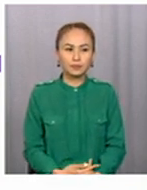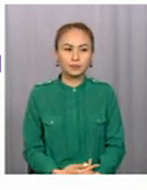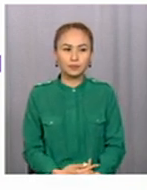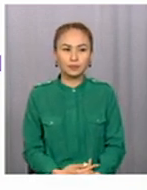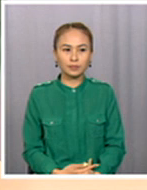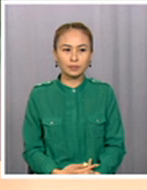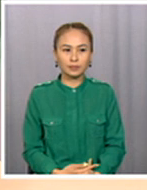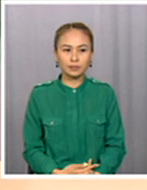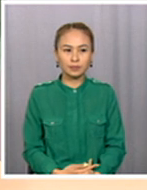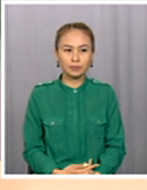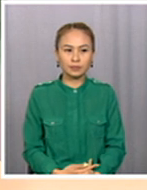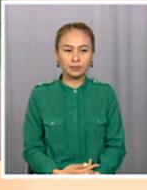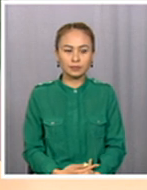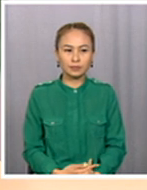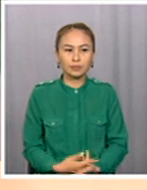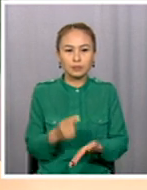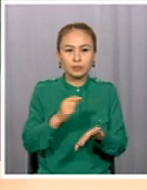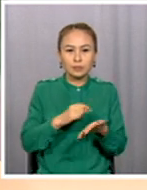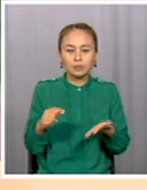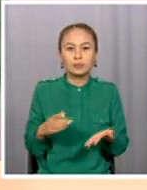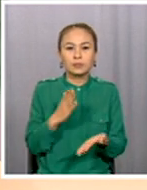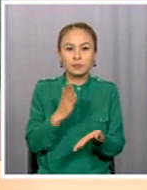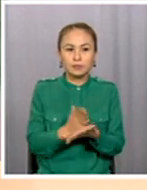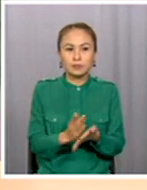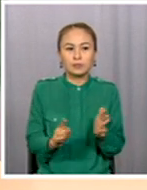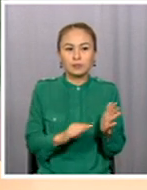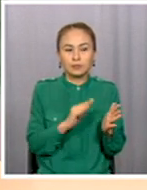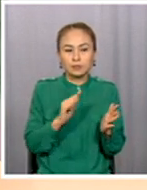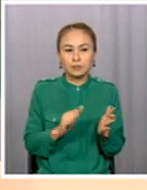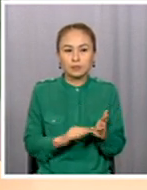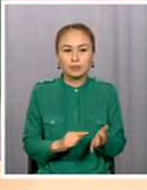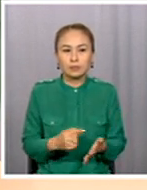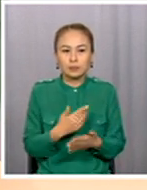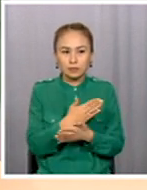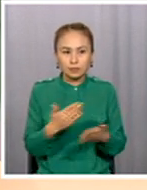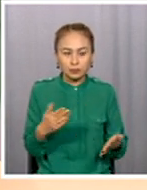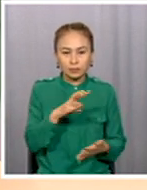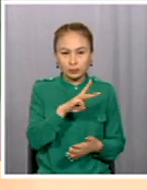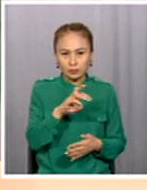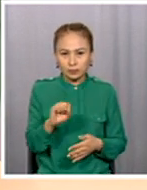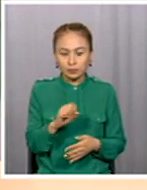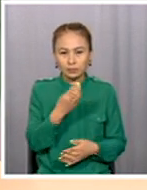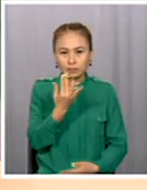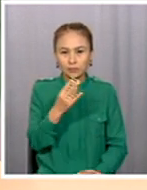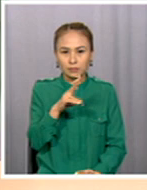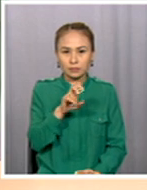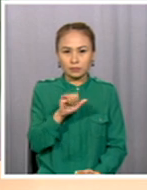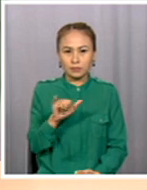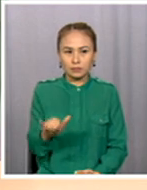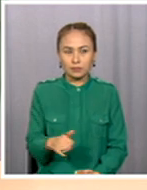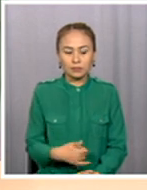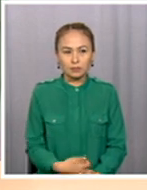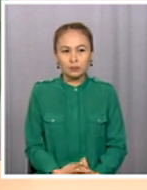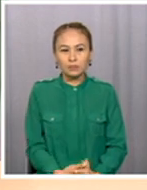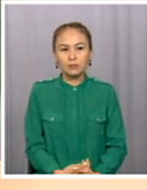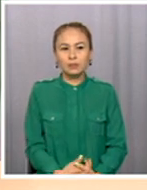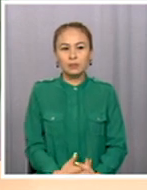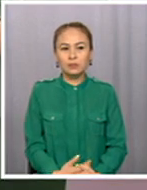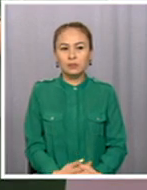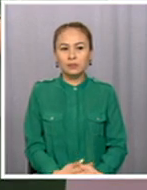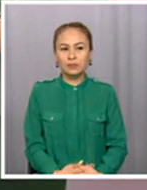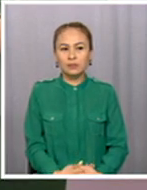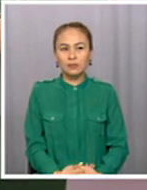жазылып тұр. Қаламың барма. Ал бұл жердегі ма шылау екен. Ол сөзден бөлек жазылып